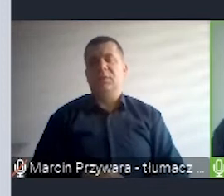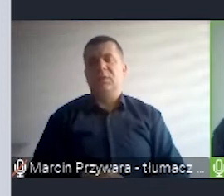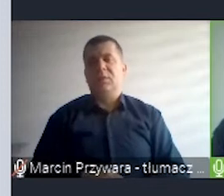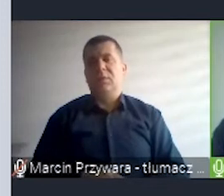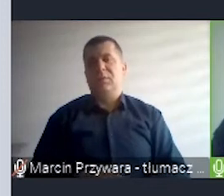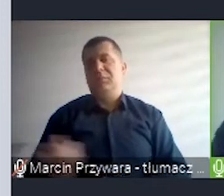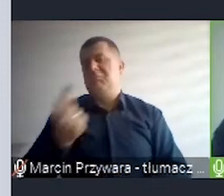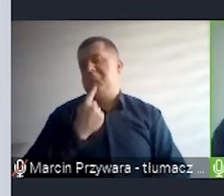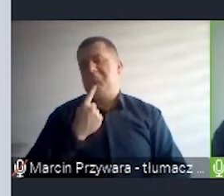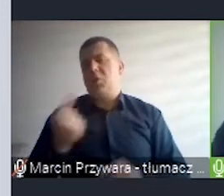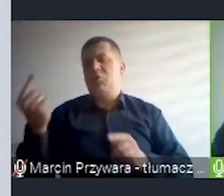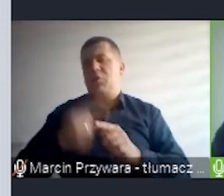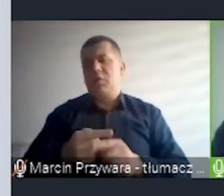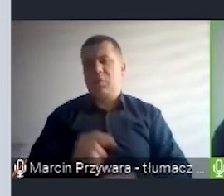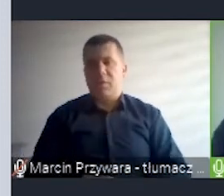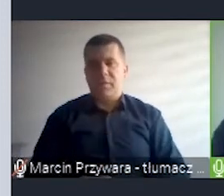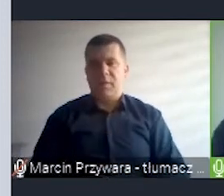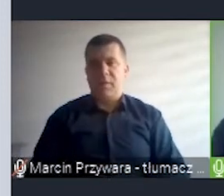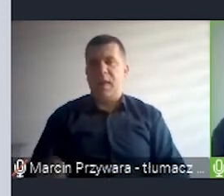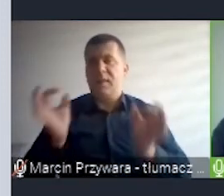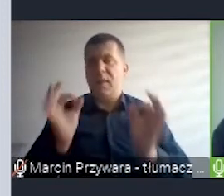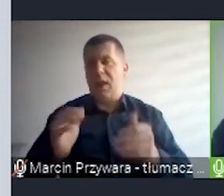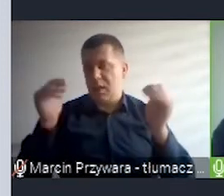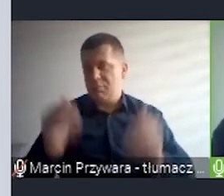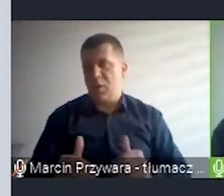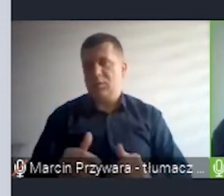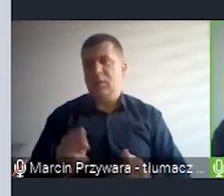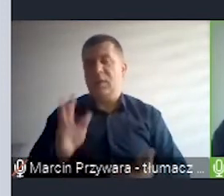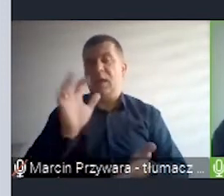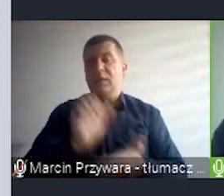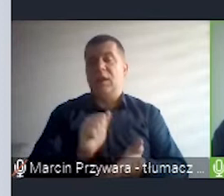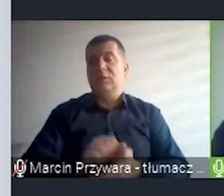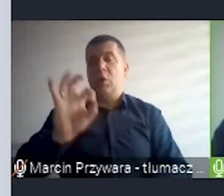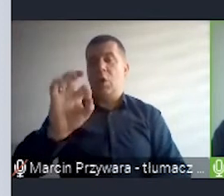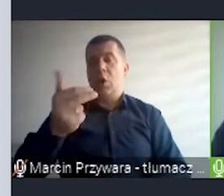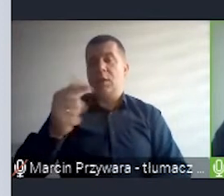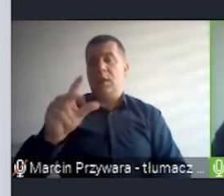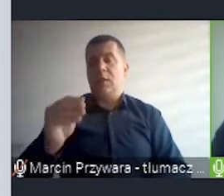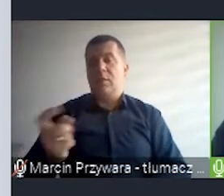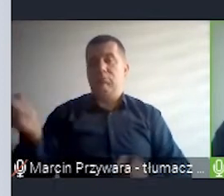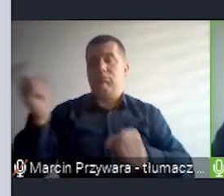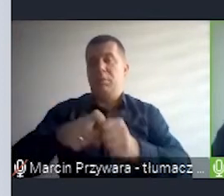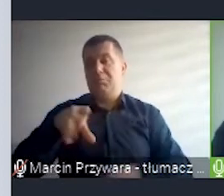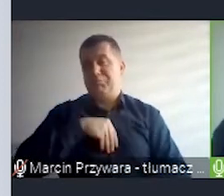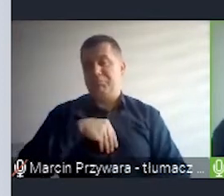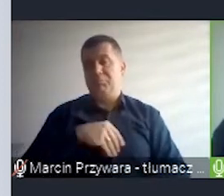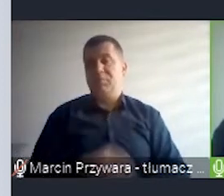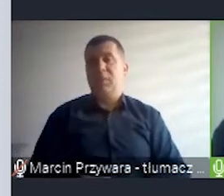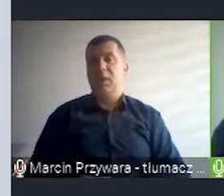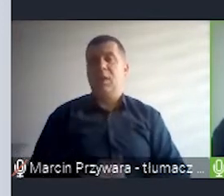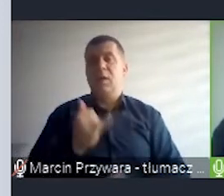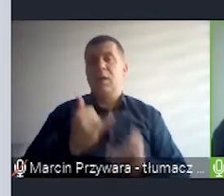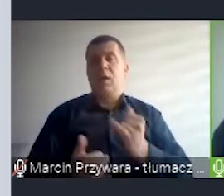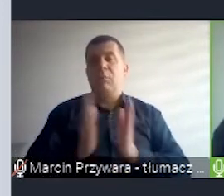więc to były takie dodatkowe formuły. Teraz mogą się odbywać na zajęciach online. Jeśli na przykład zostaniecie